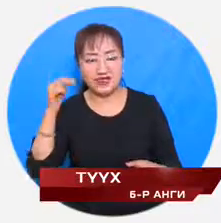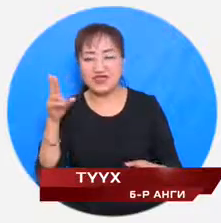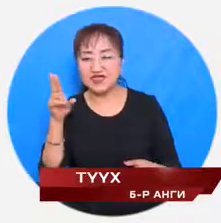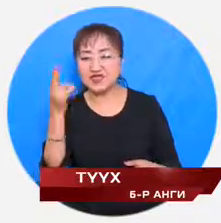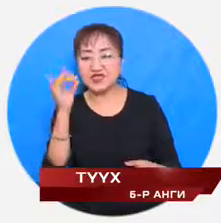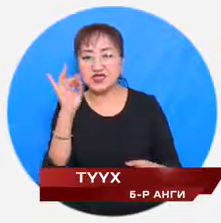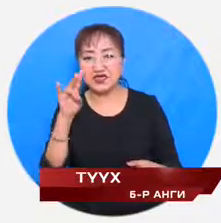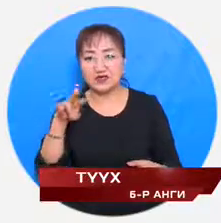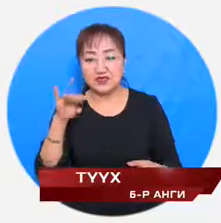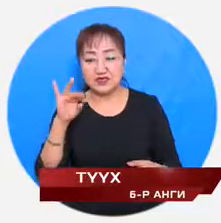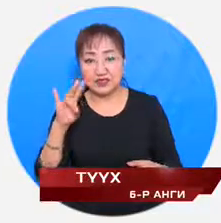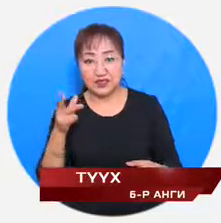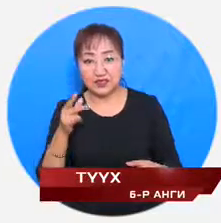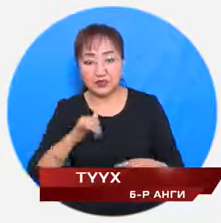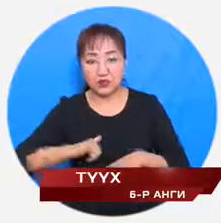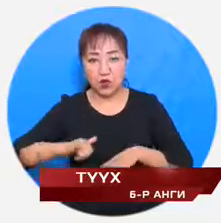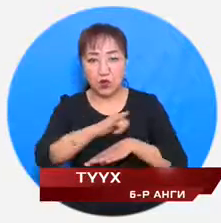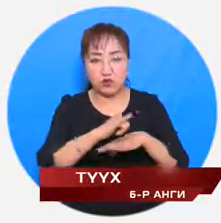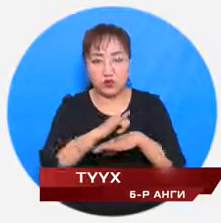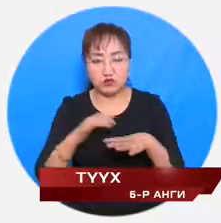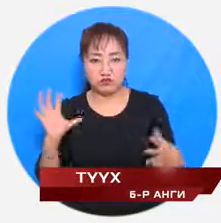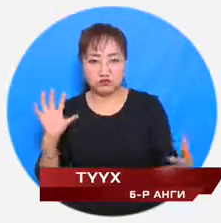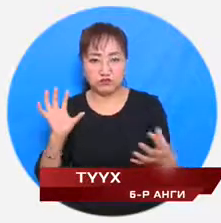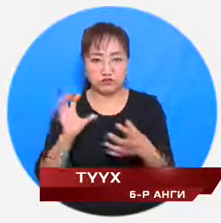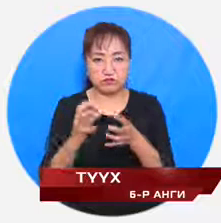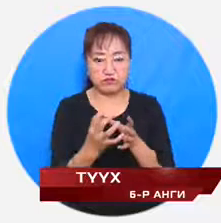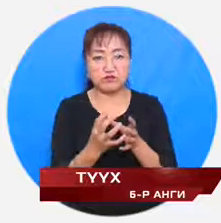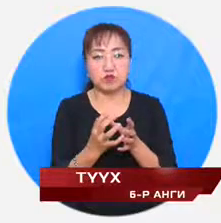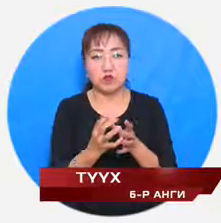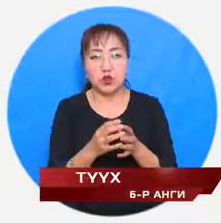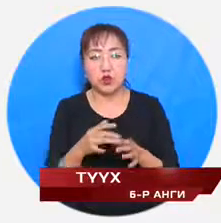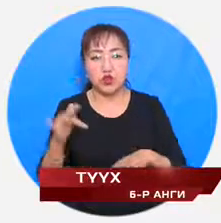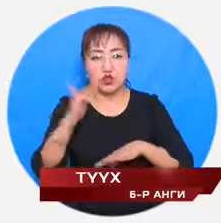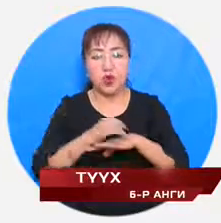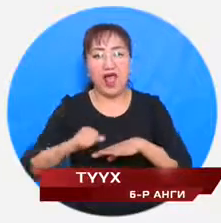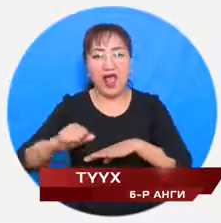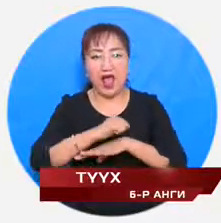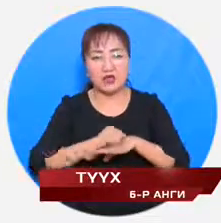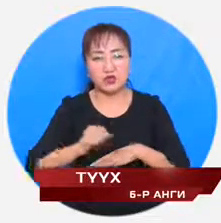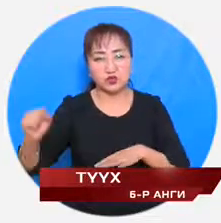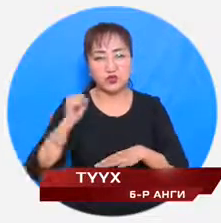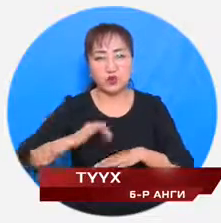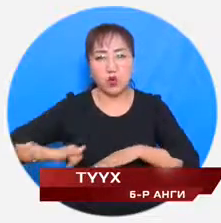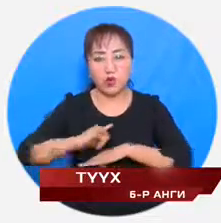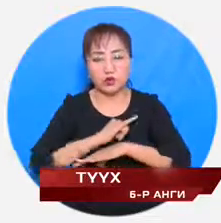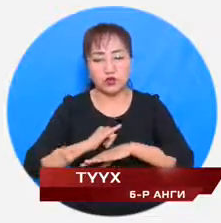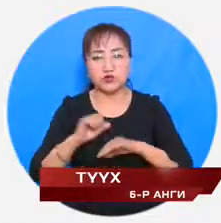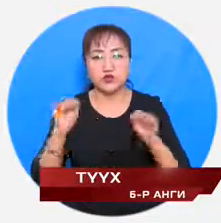дайлаар нэгтгэснээр тухайн үеийн Төв Азийн хүчрэг гүрэн болж хувирсан байна. А тэгэхээр энэхүү